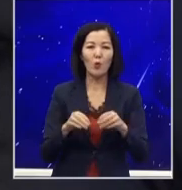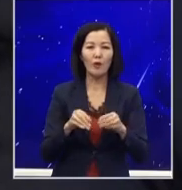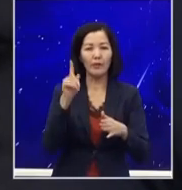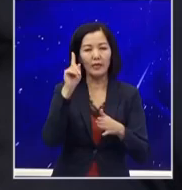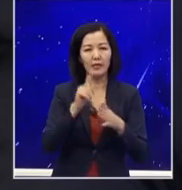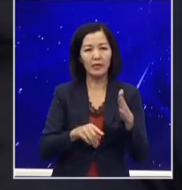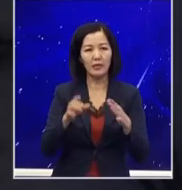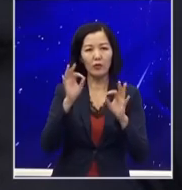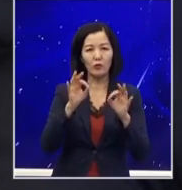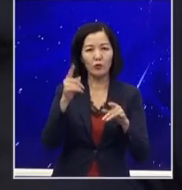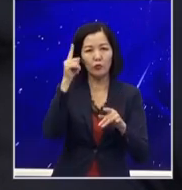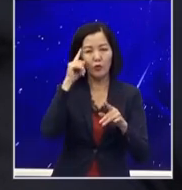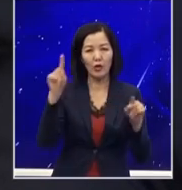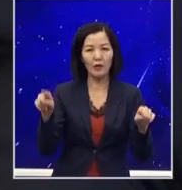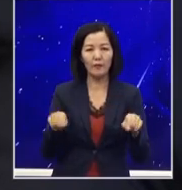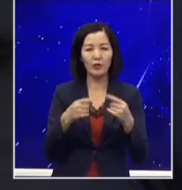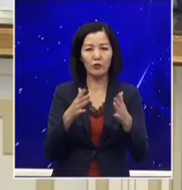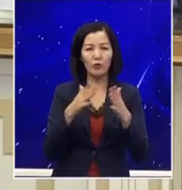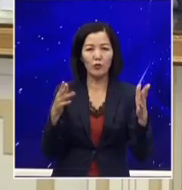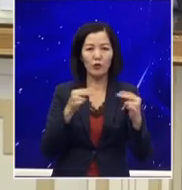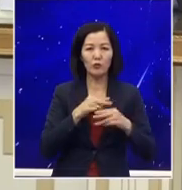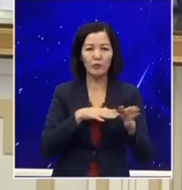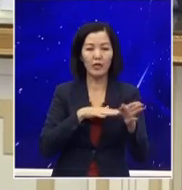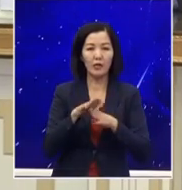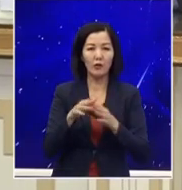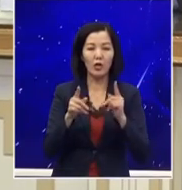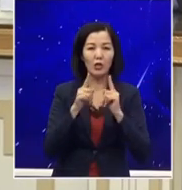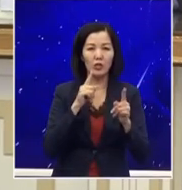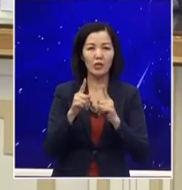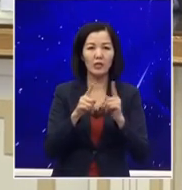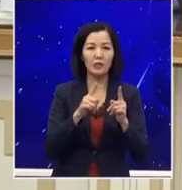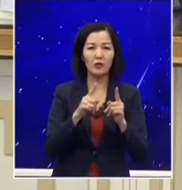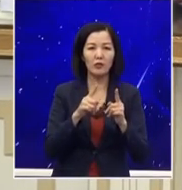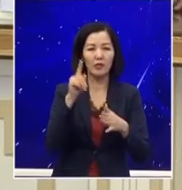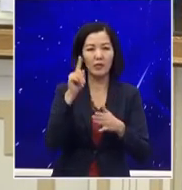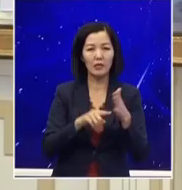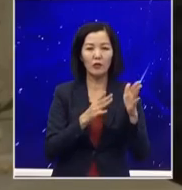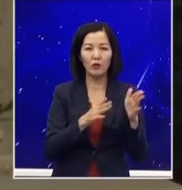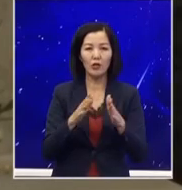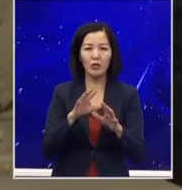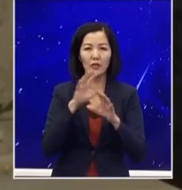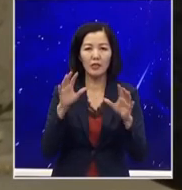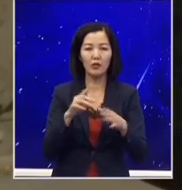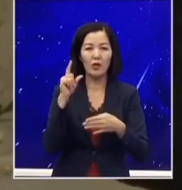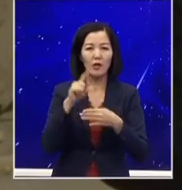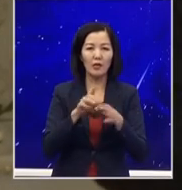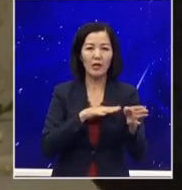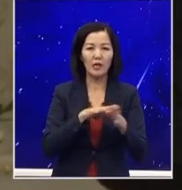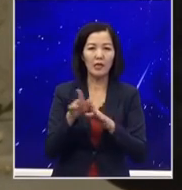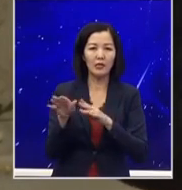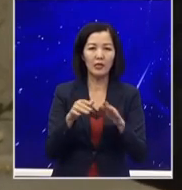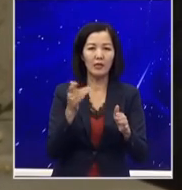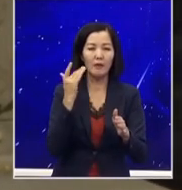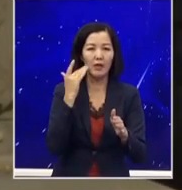сана қалыптастыруда ауқымды жұмыстар атқаруда. Жиын соңында конфессияаралық діни тұрақтылықты сақтау мен мешіттерде атқарылған